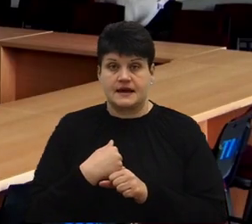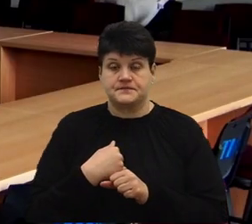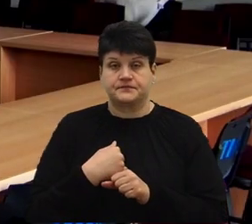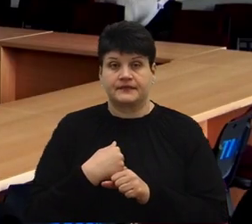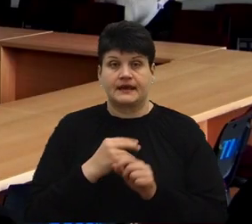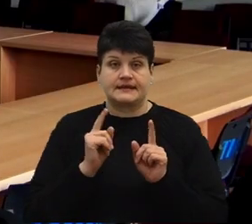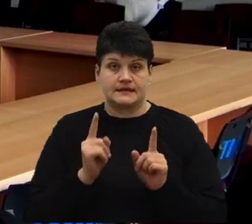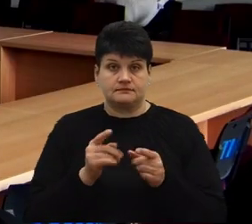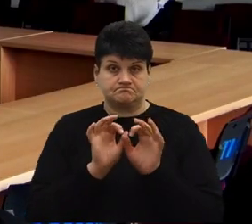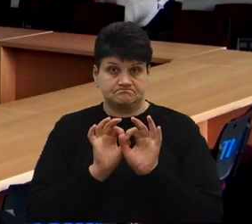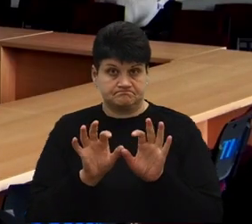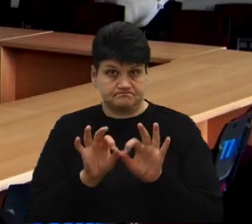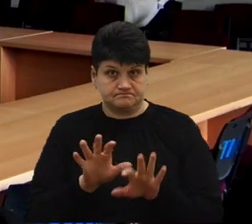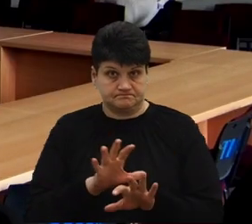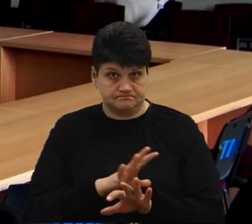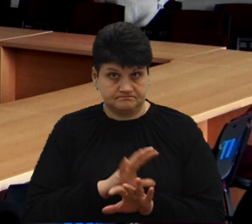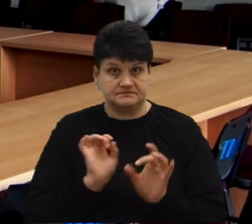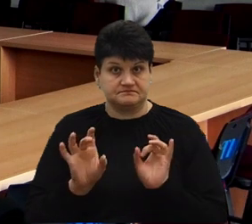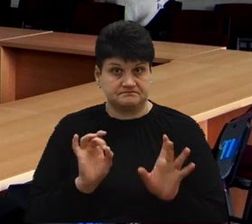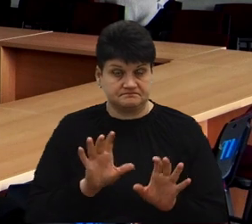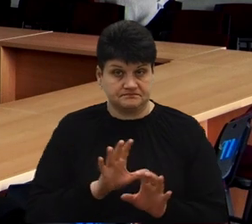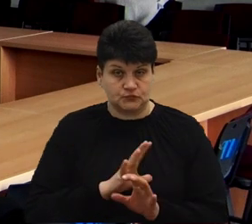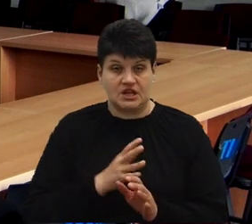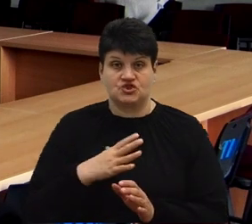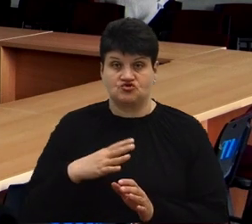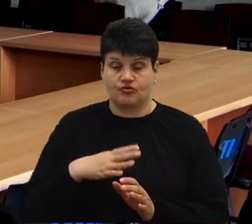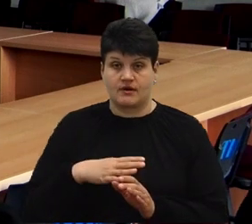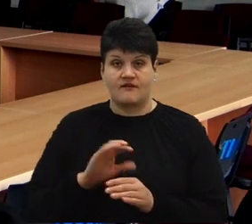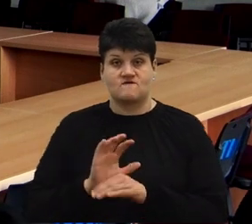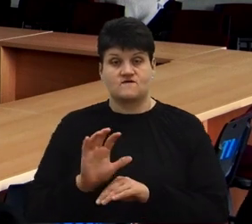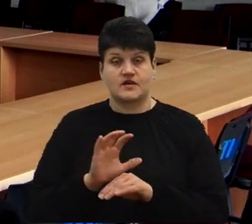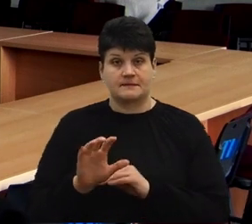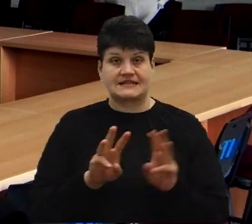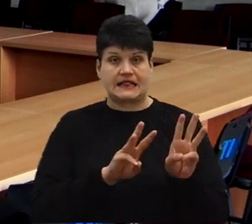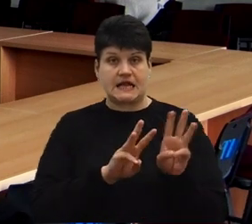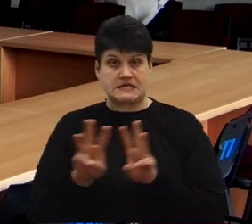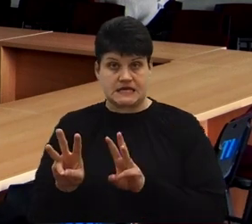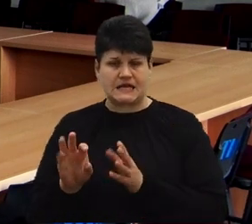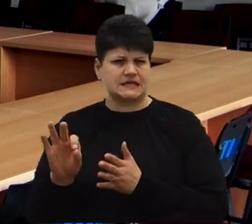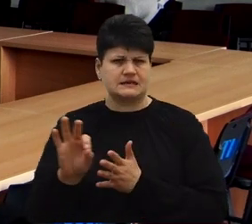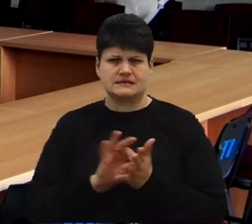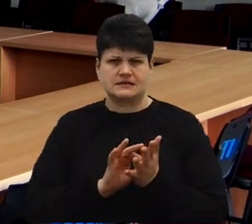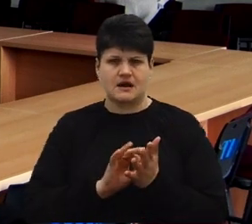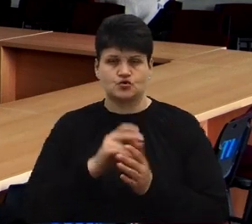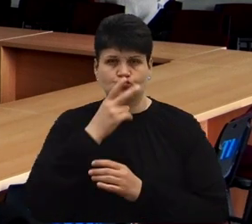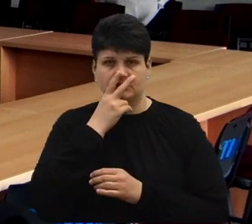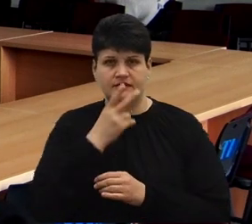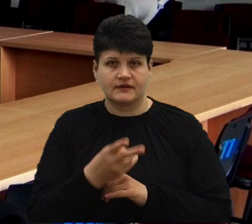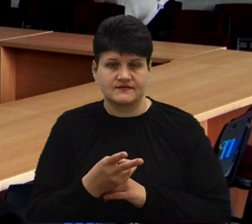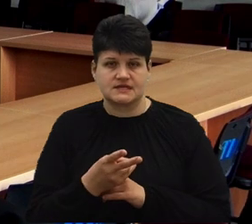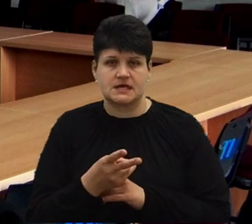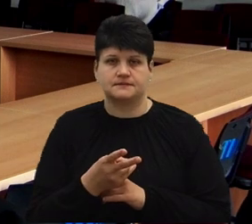анонсували я чекав випуску на сайті спілкування України і одразу ж я її дивився